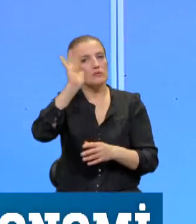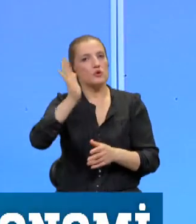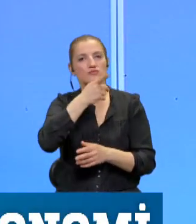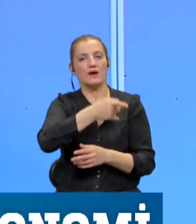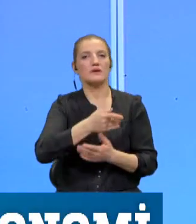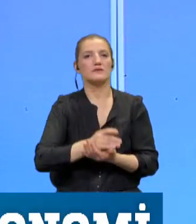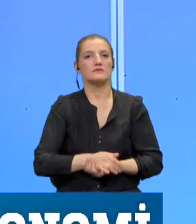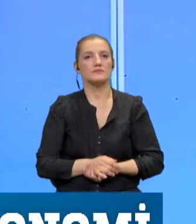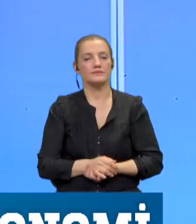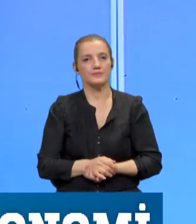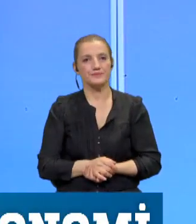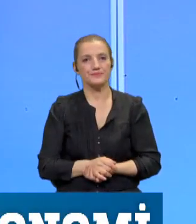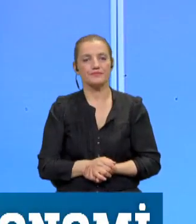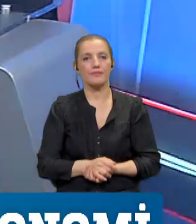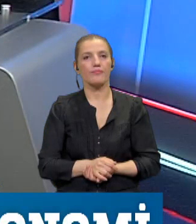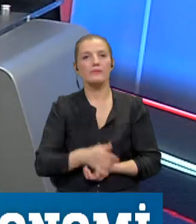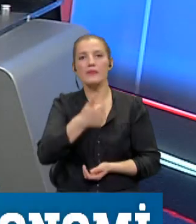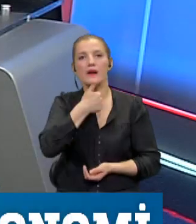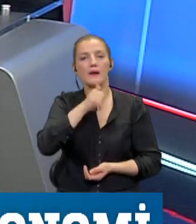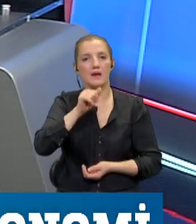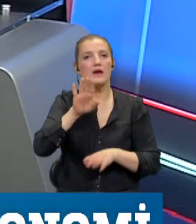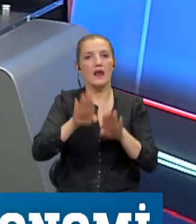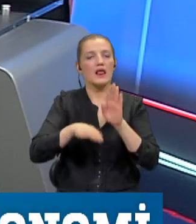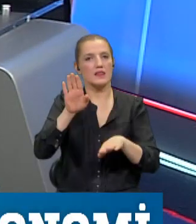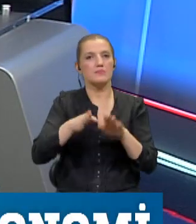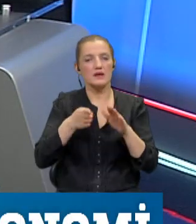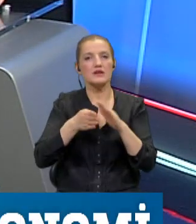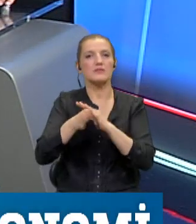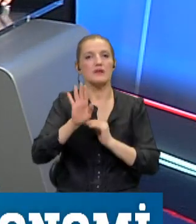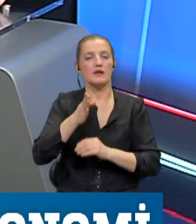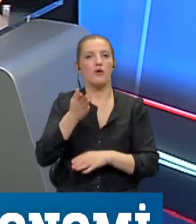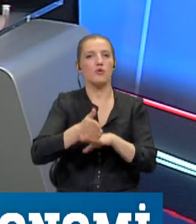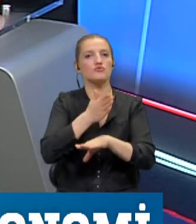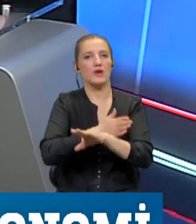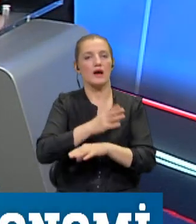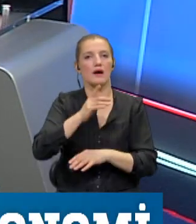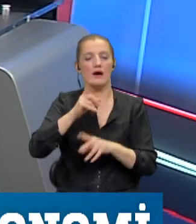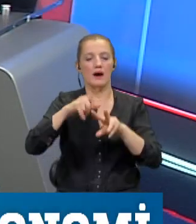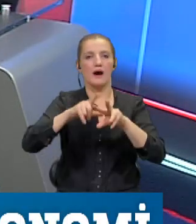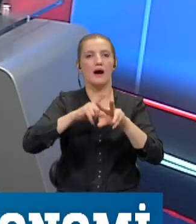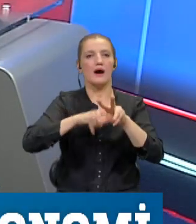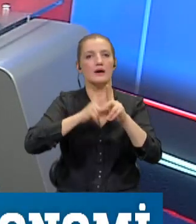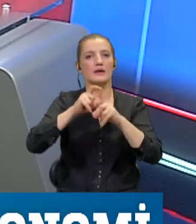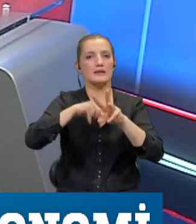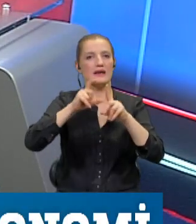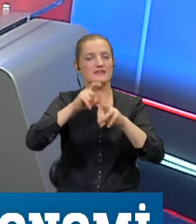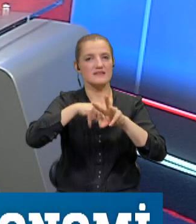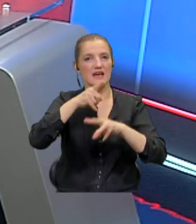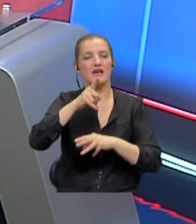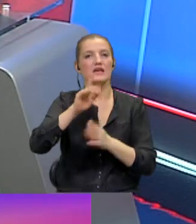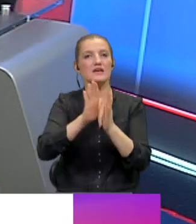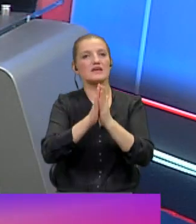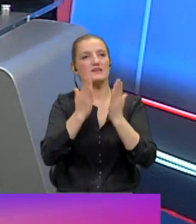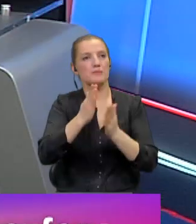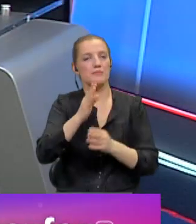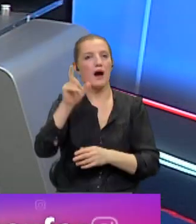vesaire falan bu tedavi reklam gitmeden önce bir ailenin kitabını torunun Ayla onu gösterelim mi Evet evet